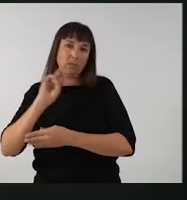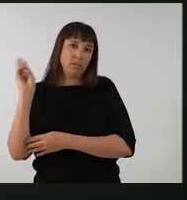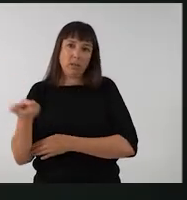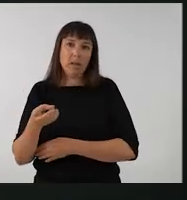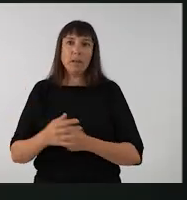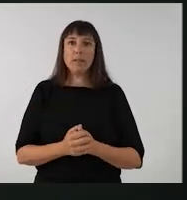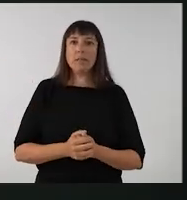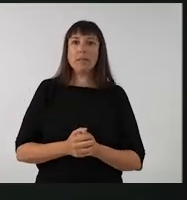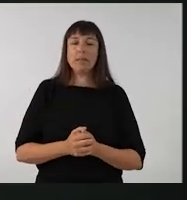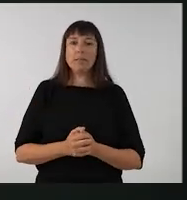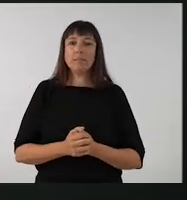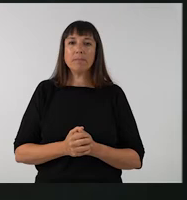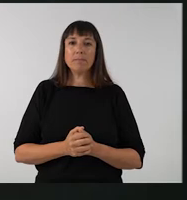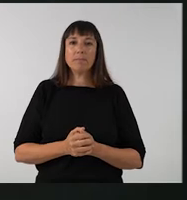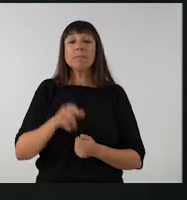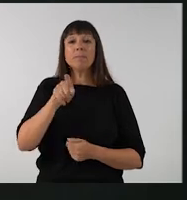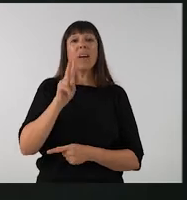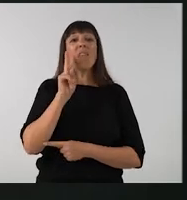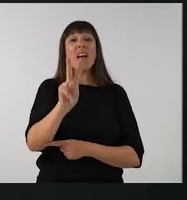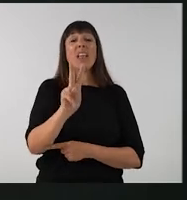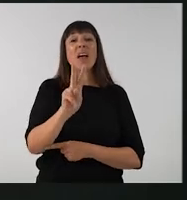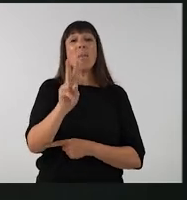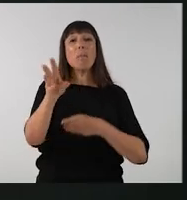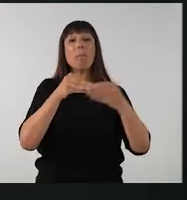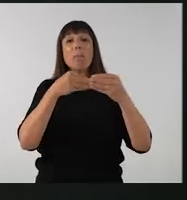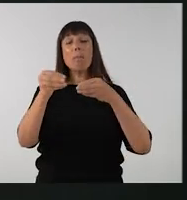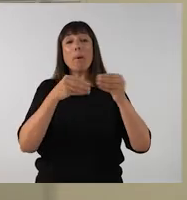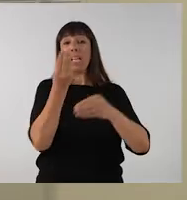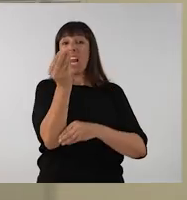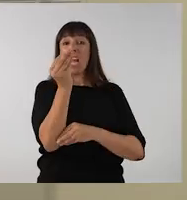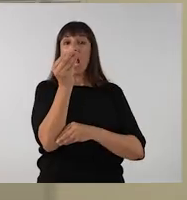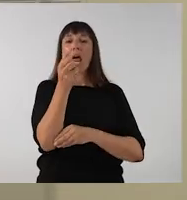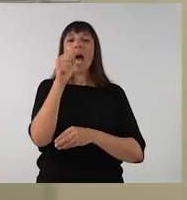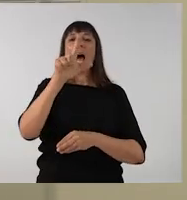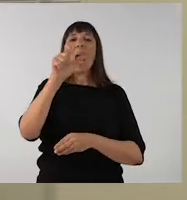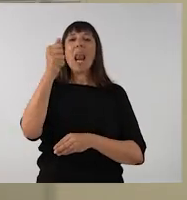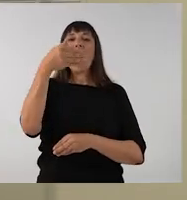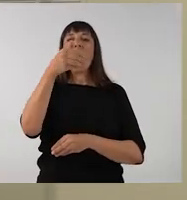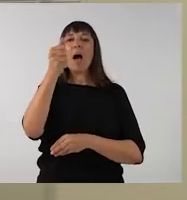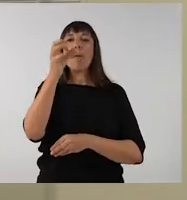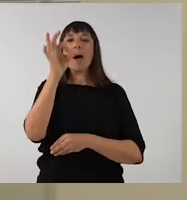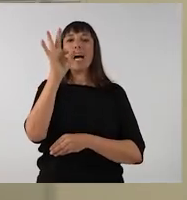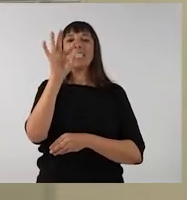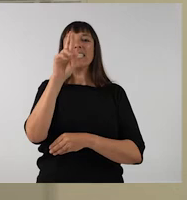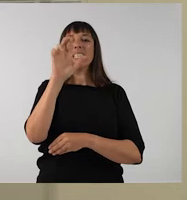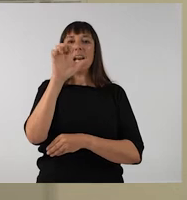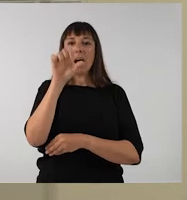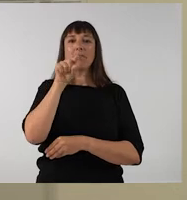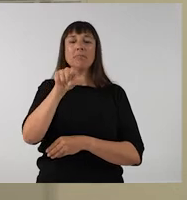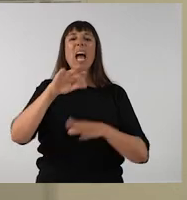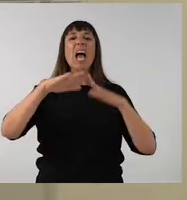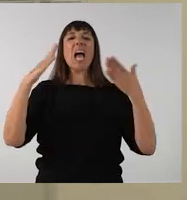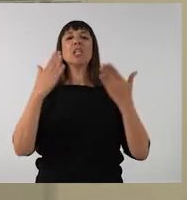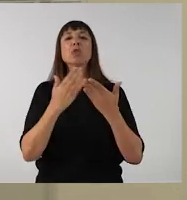del teclat i dels dispositius mòbils. Aquest és un alabastre de l'escola